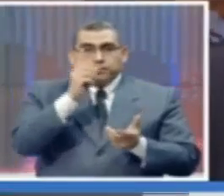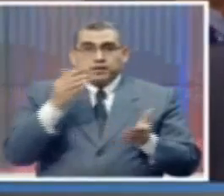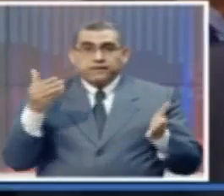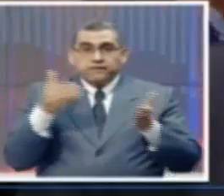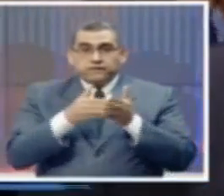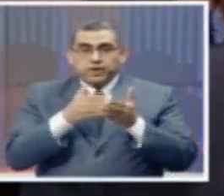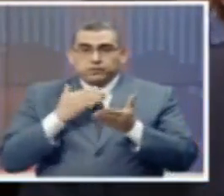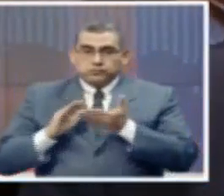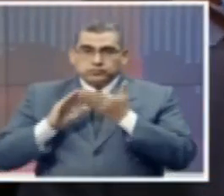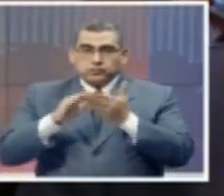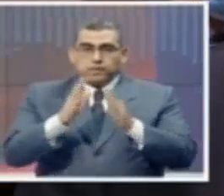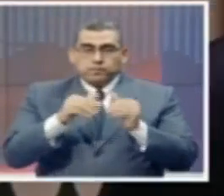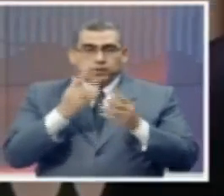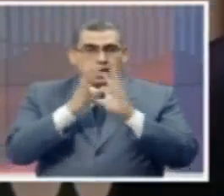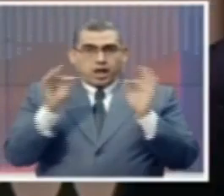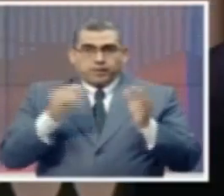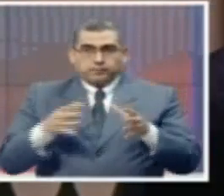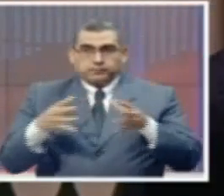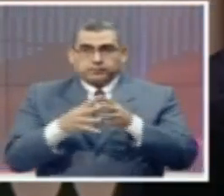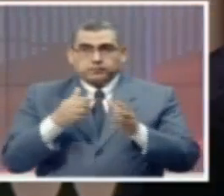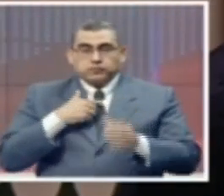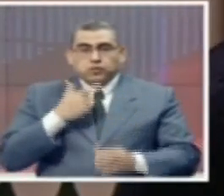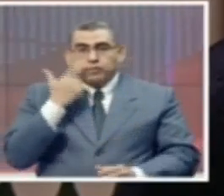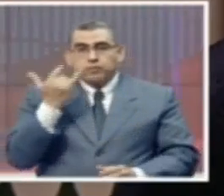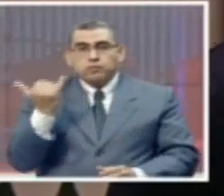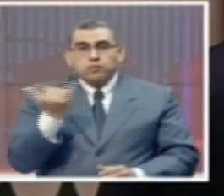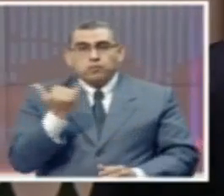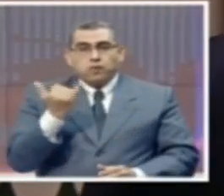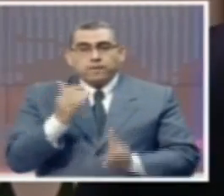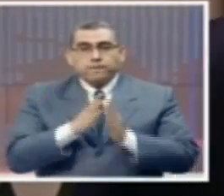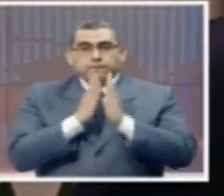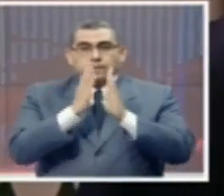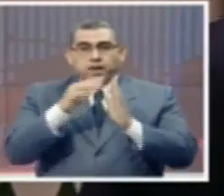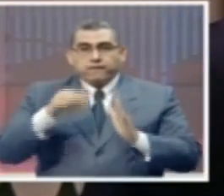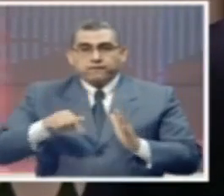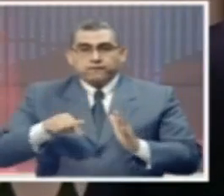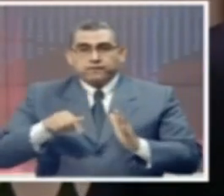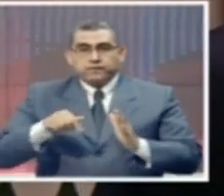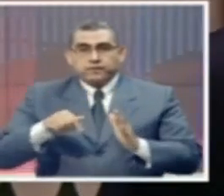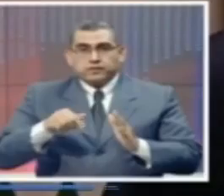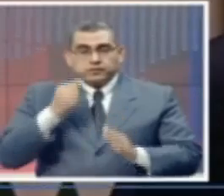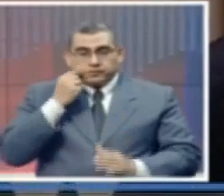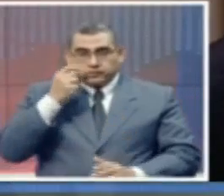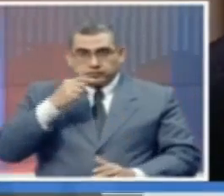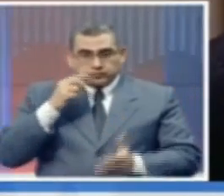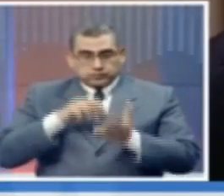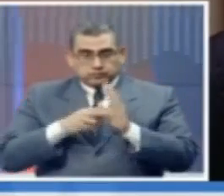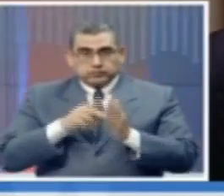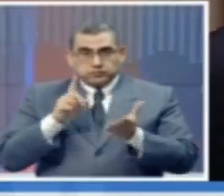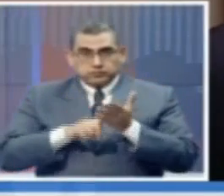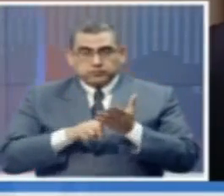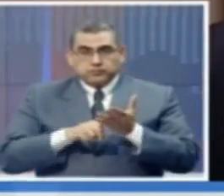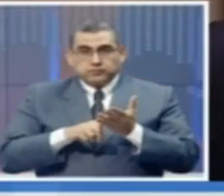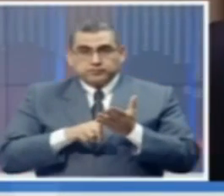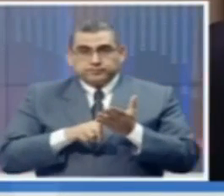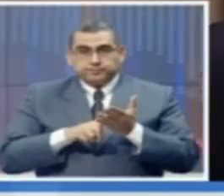النهاية احنا بنخدم مصر بشكل عام. أهم الملفات الإنسان حضراه